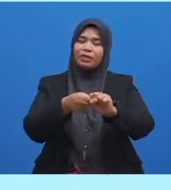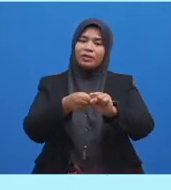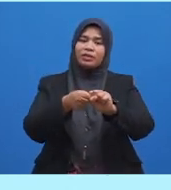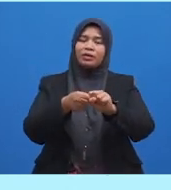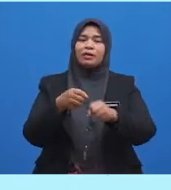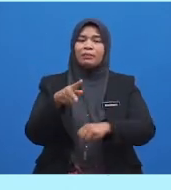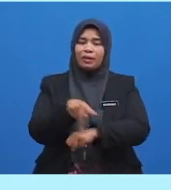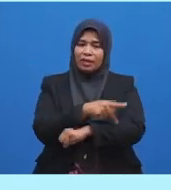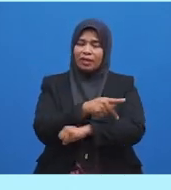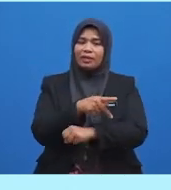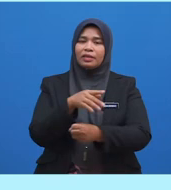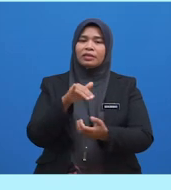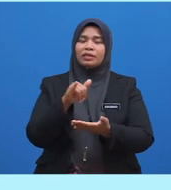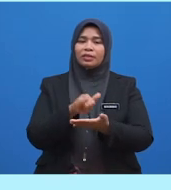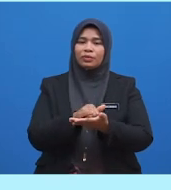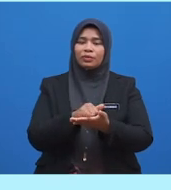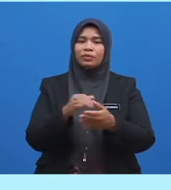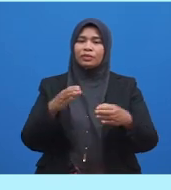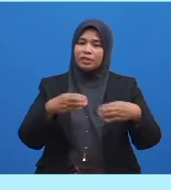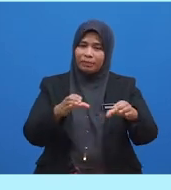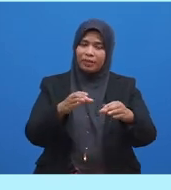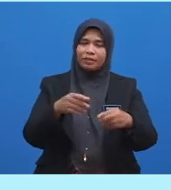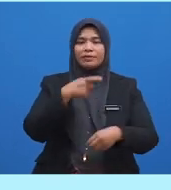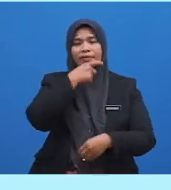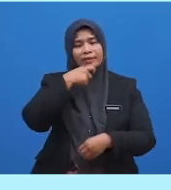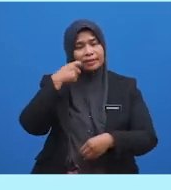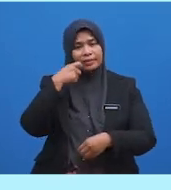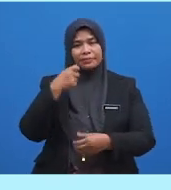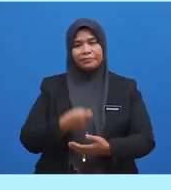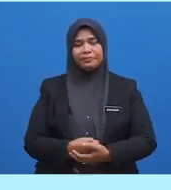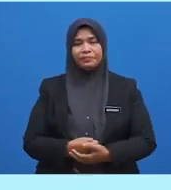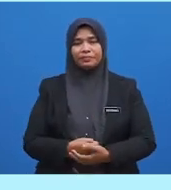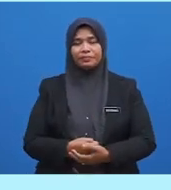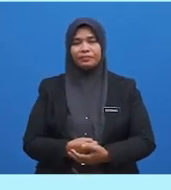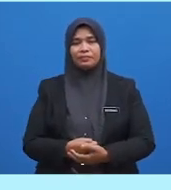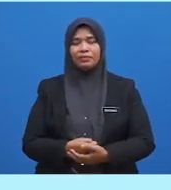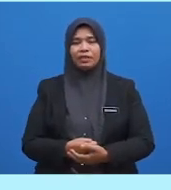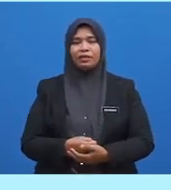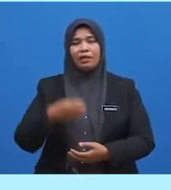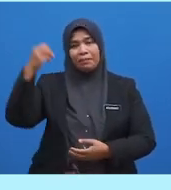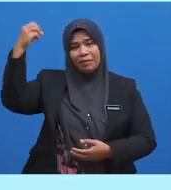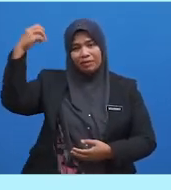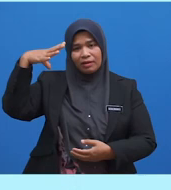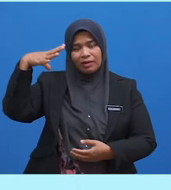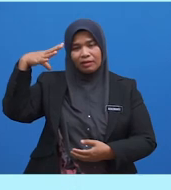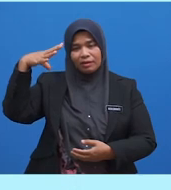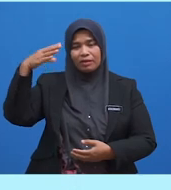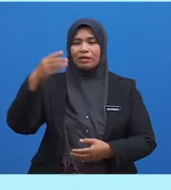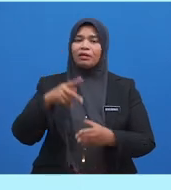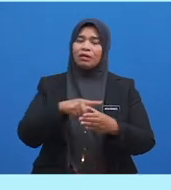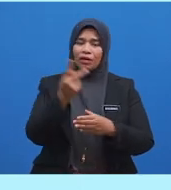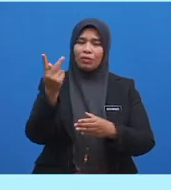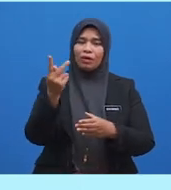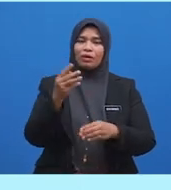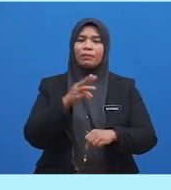pakaian tersebut cepat kering bukain matahari keluar